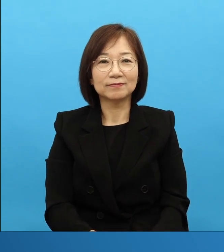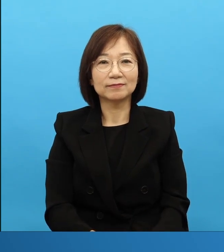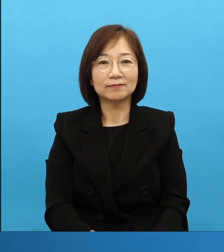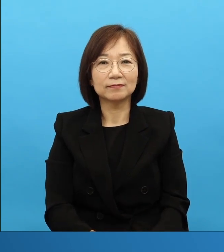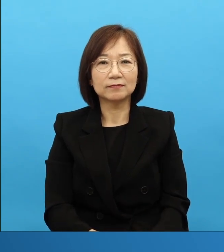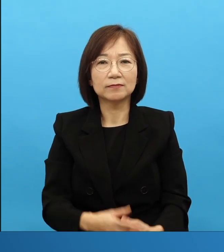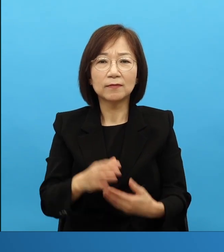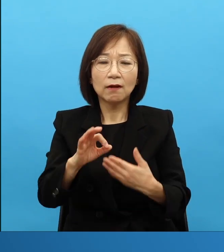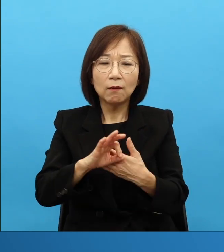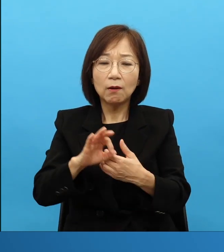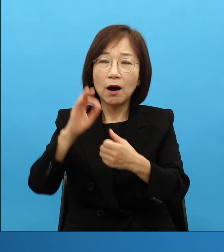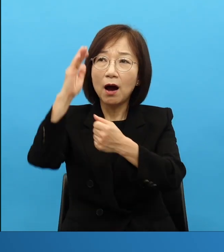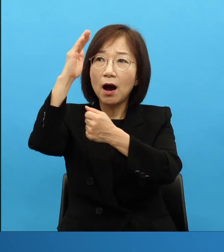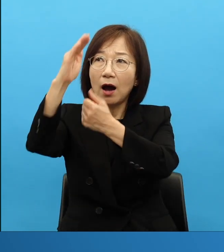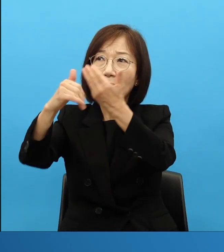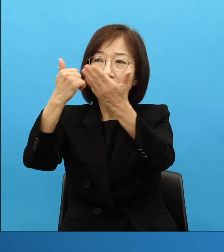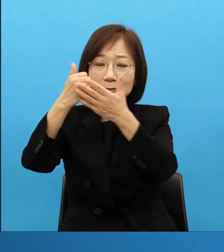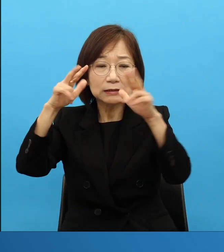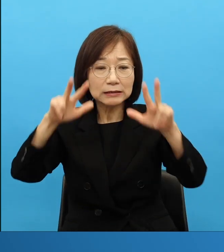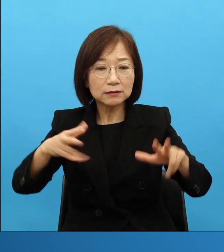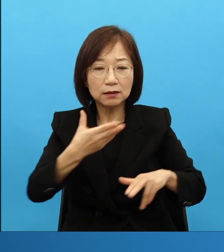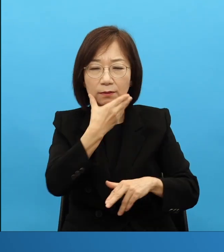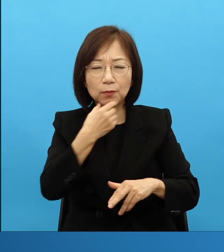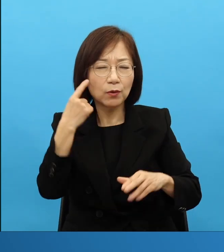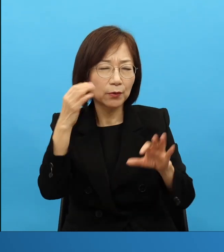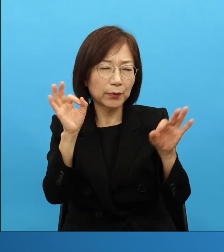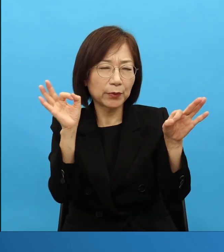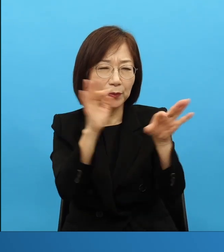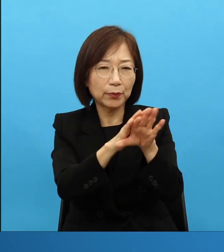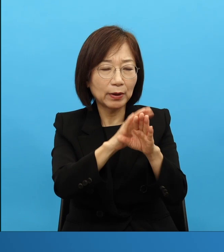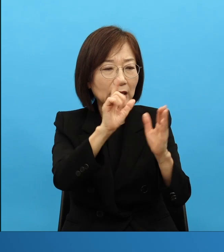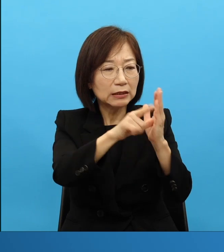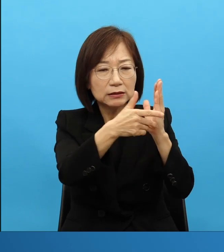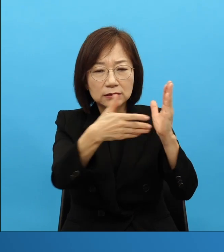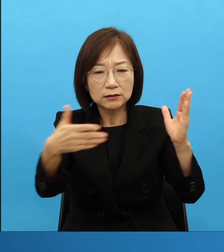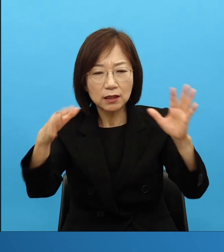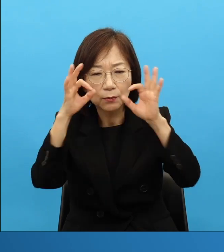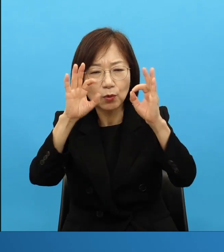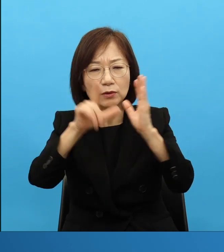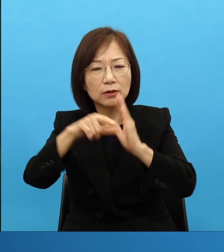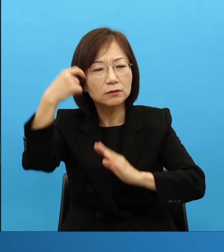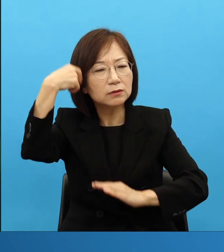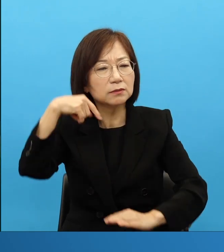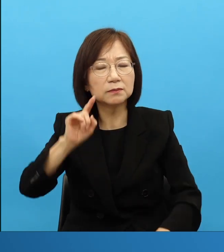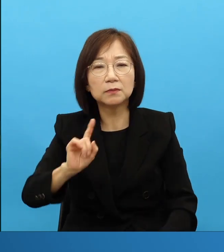그렇다면 하나님은 복음이 끊어진 시대를 어떻게 보시겠습니까?